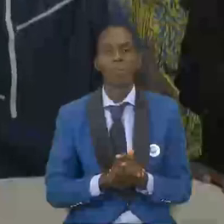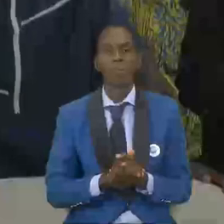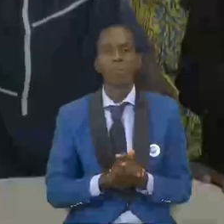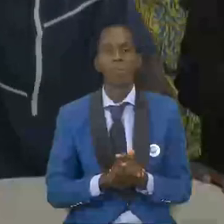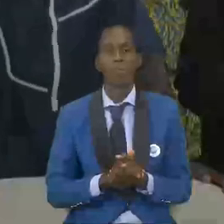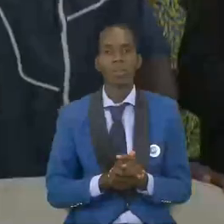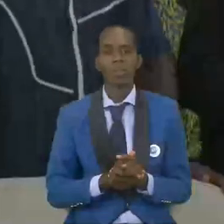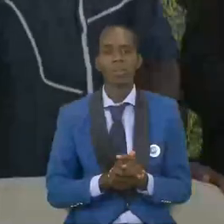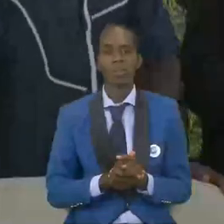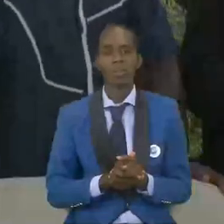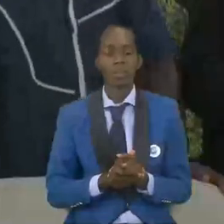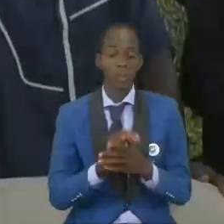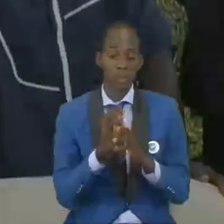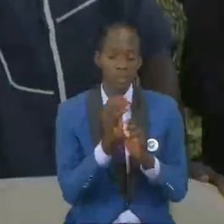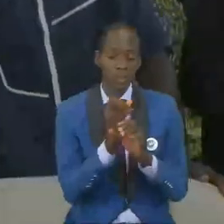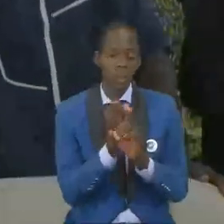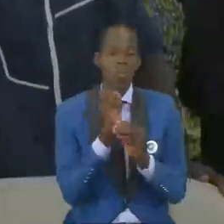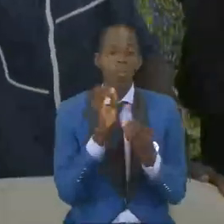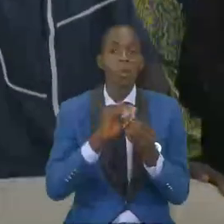pour comme un Daniel sanctifié,